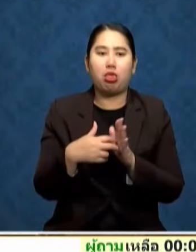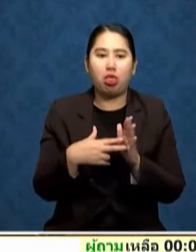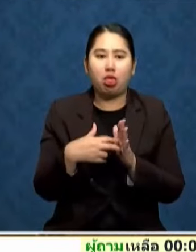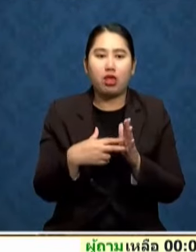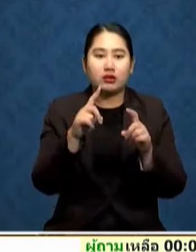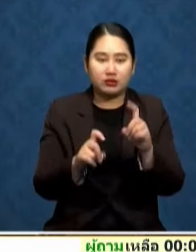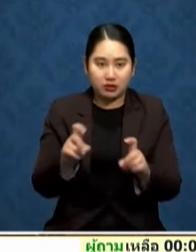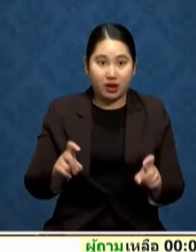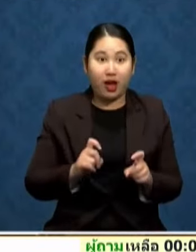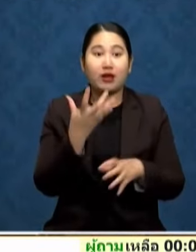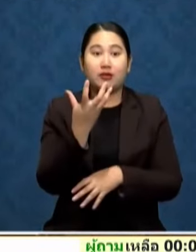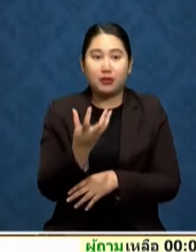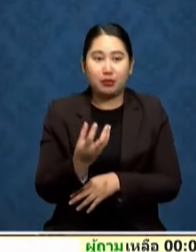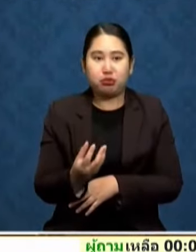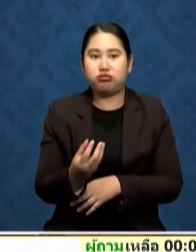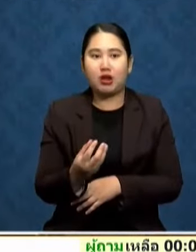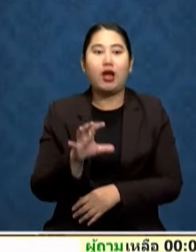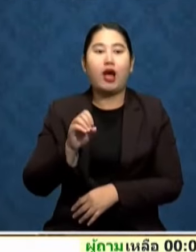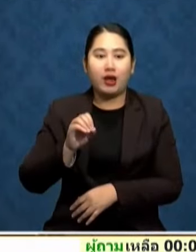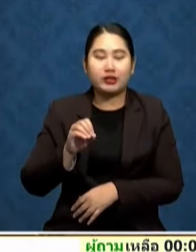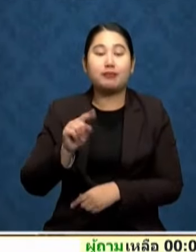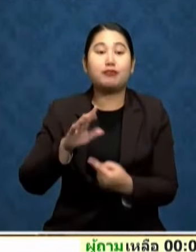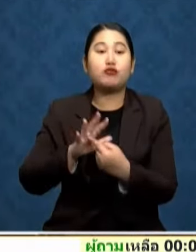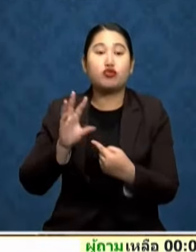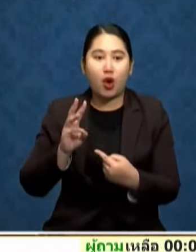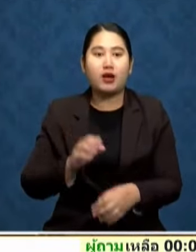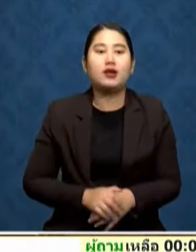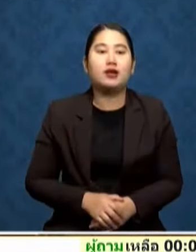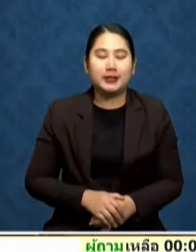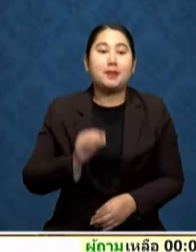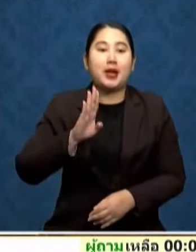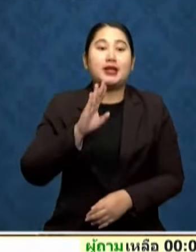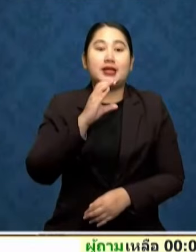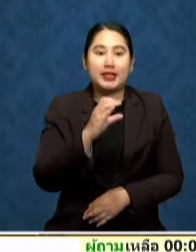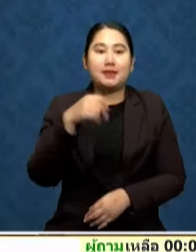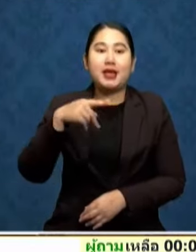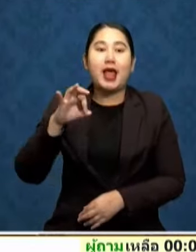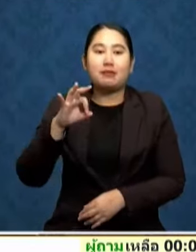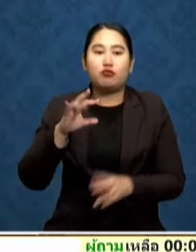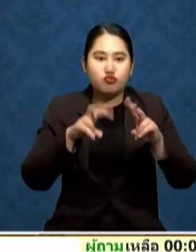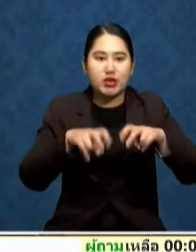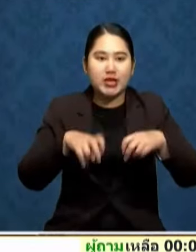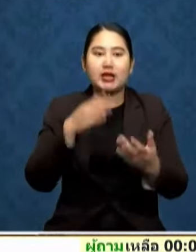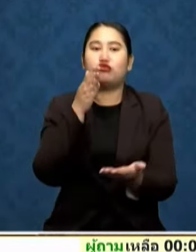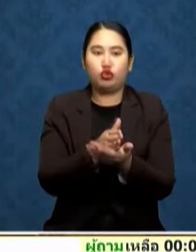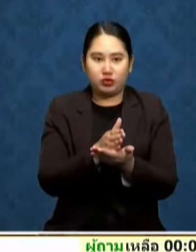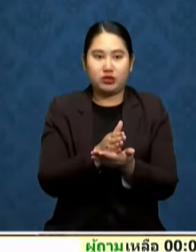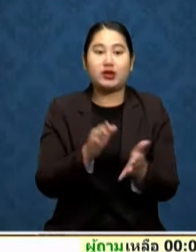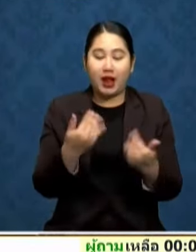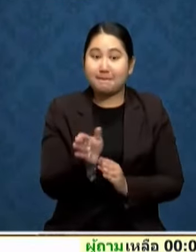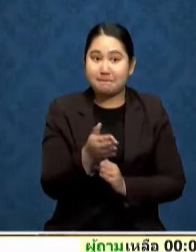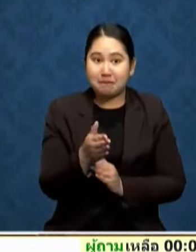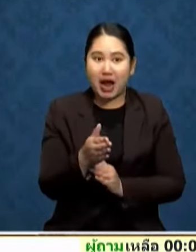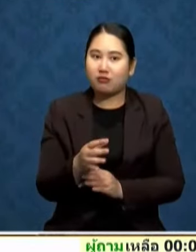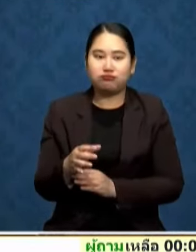ตายเหลือต่อเนื่องเพียงจนเหลือเพียงแค่50ตัวบริษัทจึงตัดสินใจหยุดการวิจัยเรื่องนี้และทำลายซากตามม